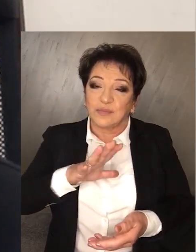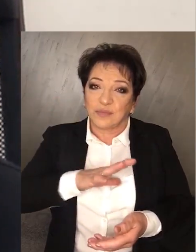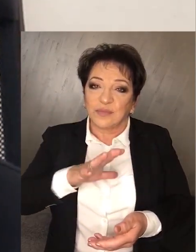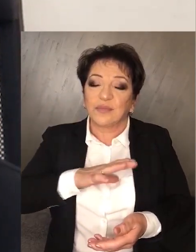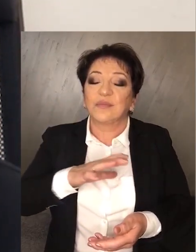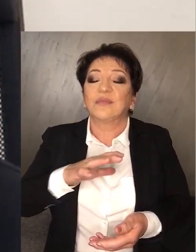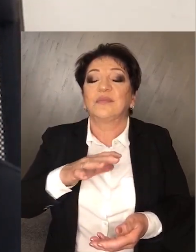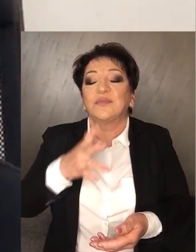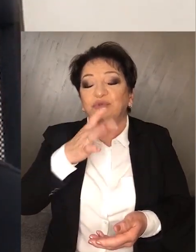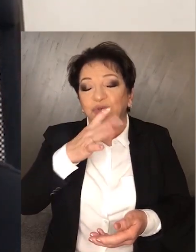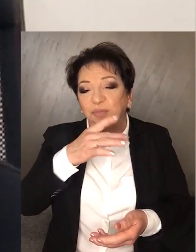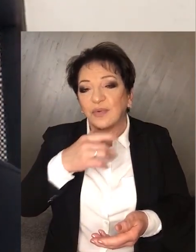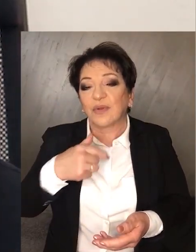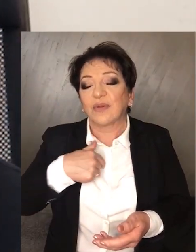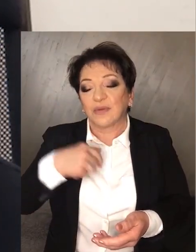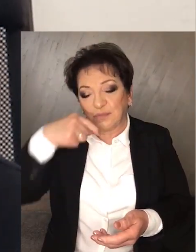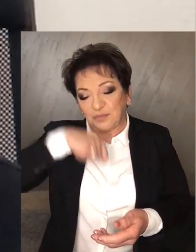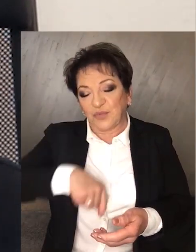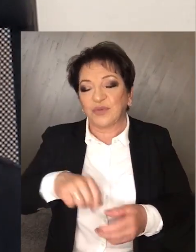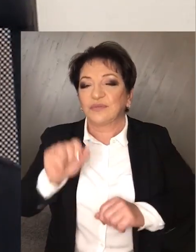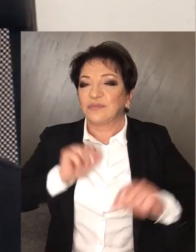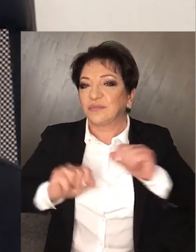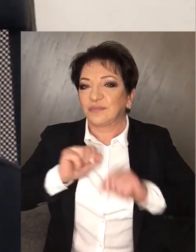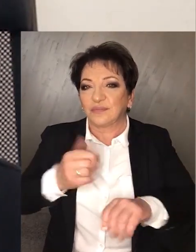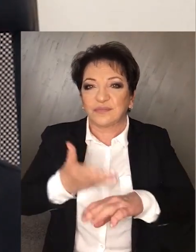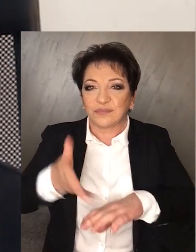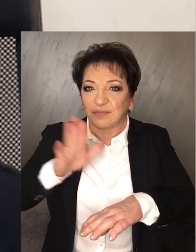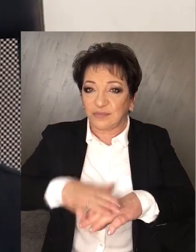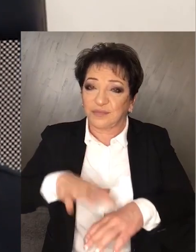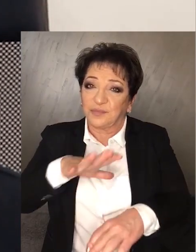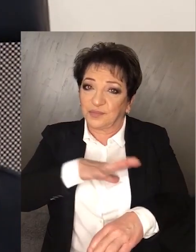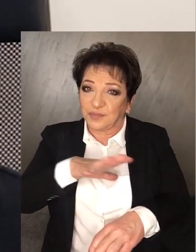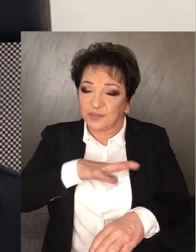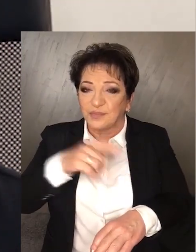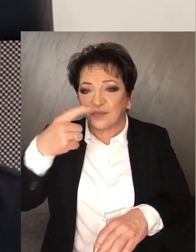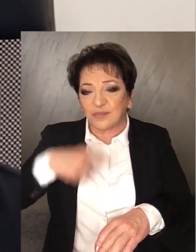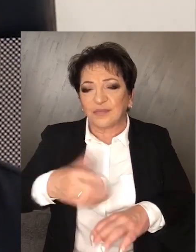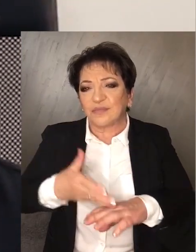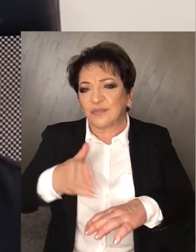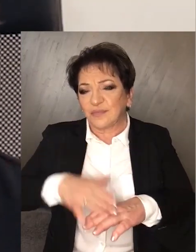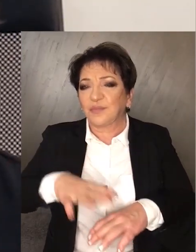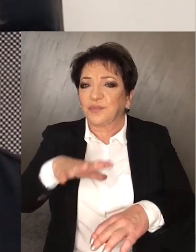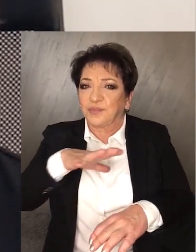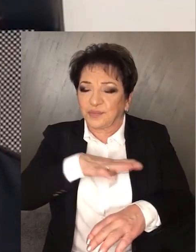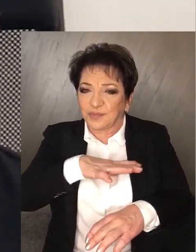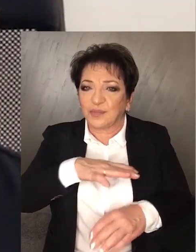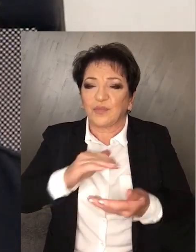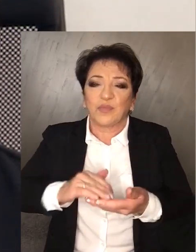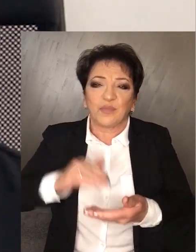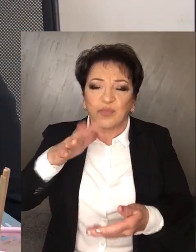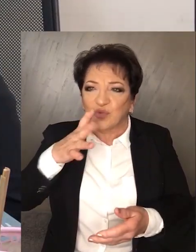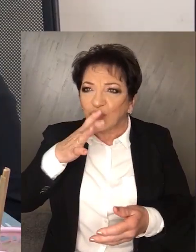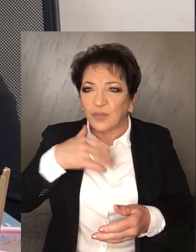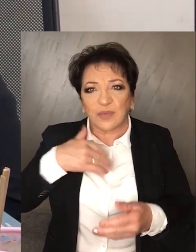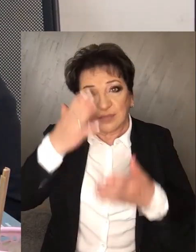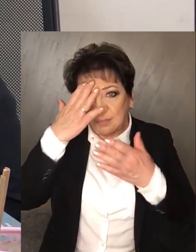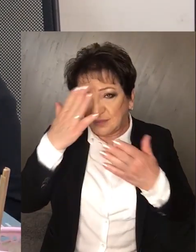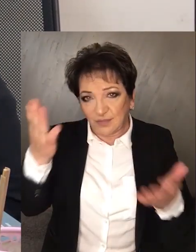ժեստերի լեզվի թարգմանիչներ, օրինակ փոքրուց ես միշտ անverջ խուսափել եմ, չգիտեմ